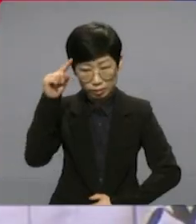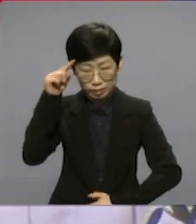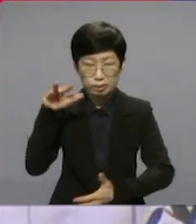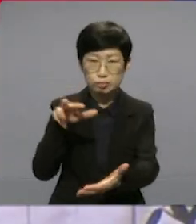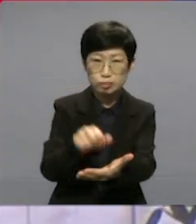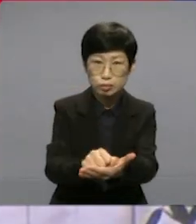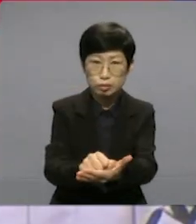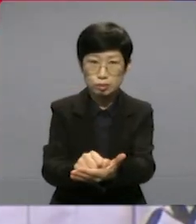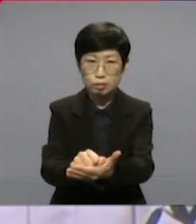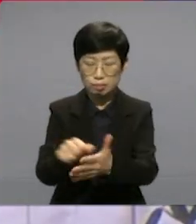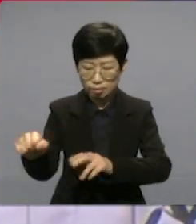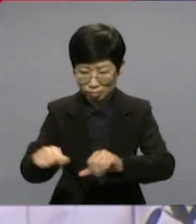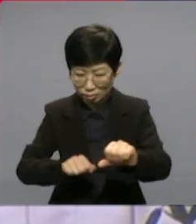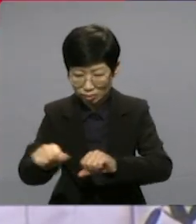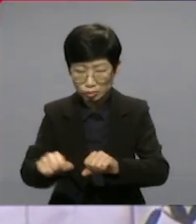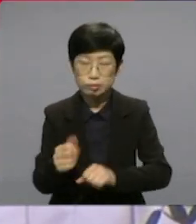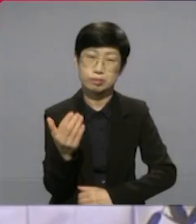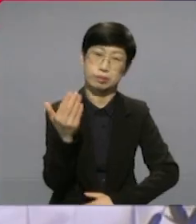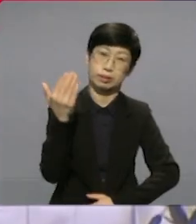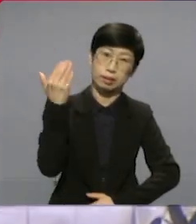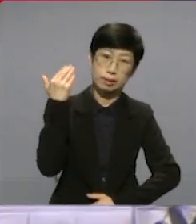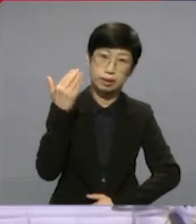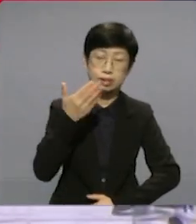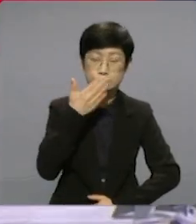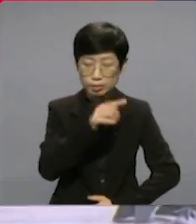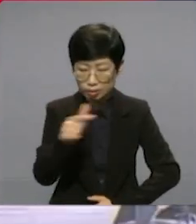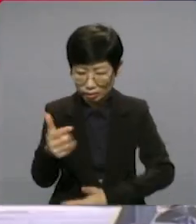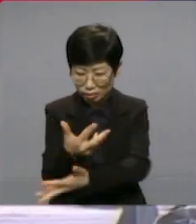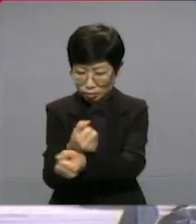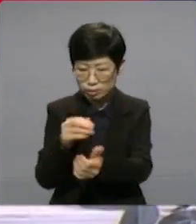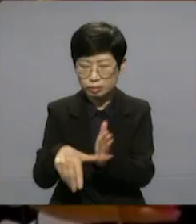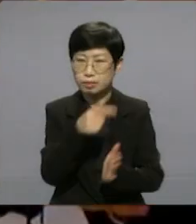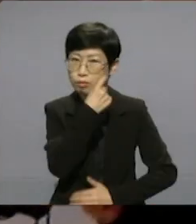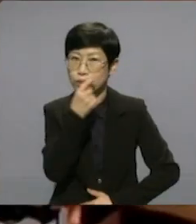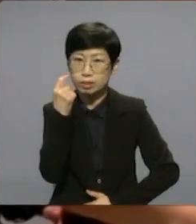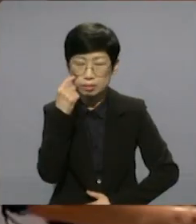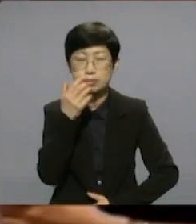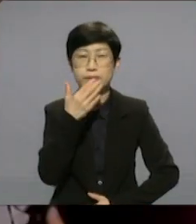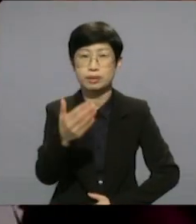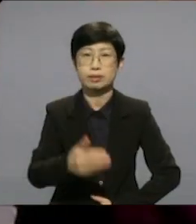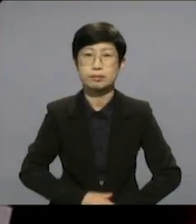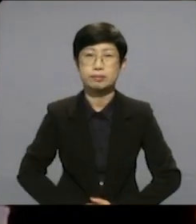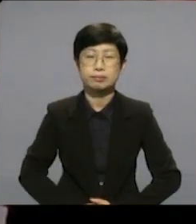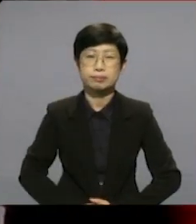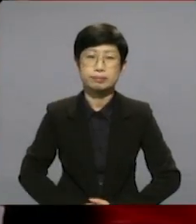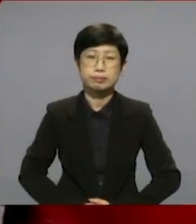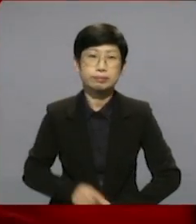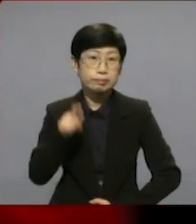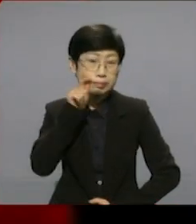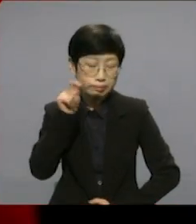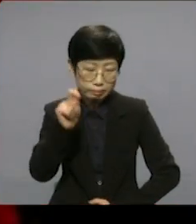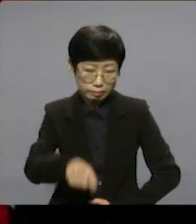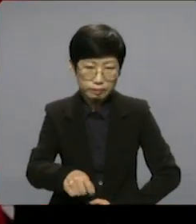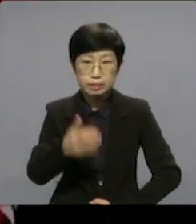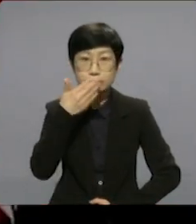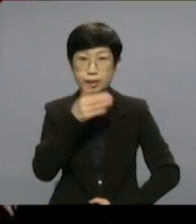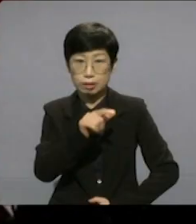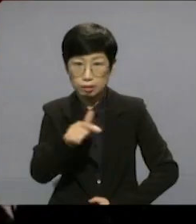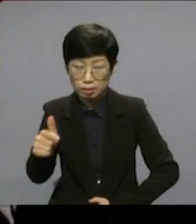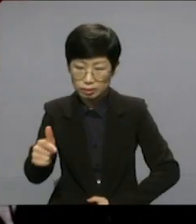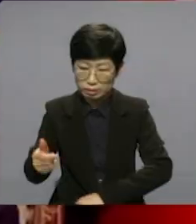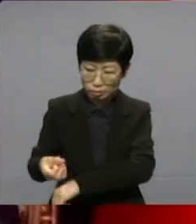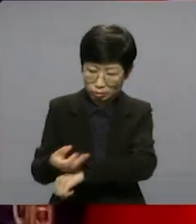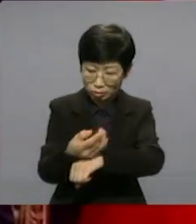쥐려는 움직임은 흑해 곡물 협정에서도 확인됩니다. 흑해 곡물 협정은 우크라이나의 곡물 수출을 보장하는